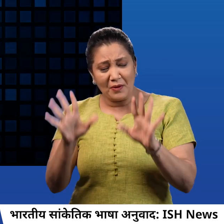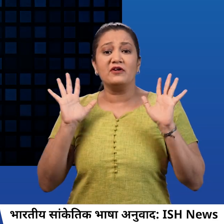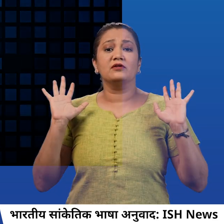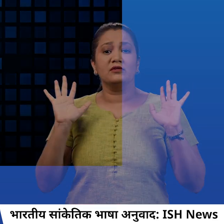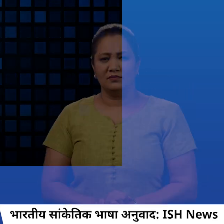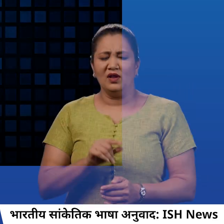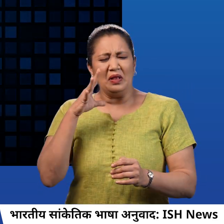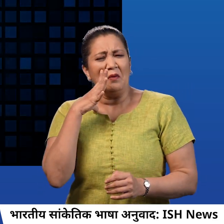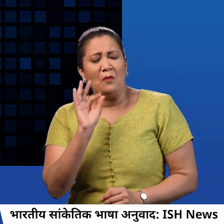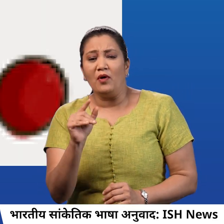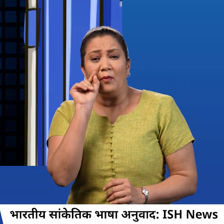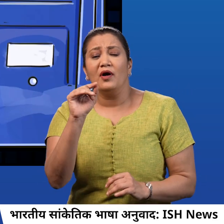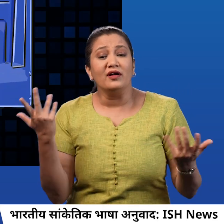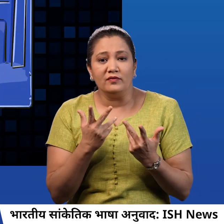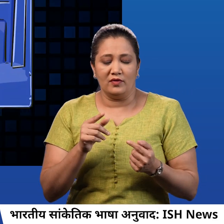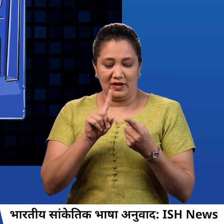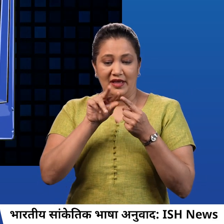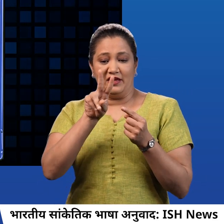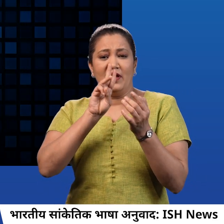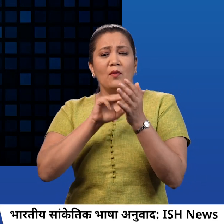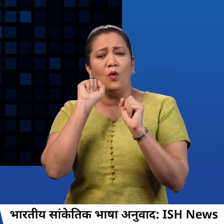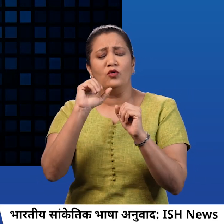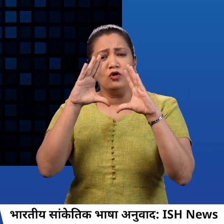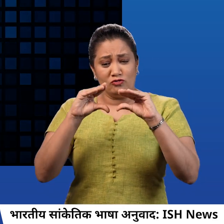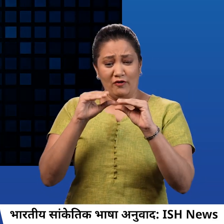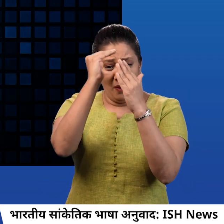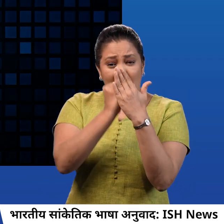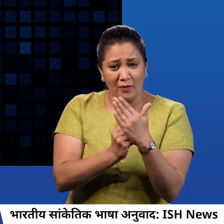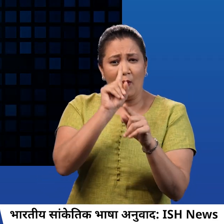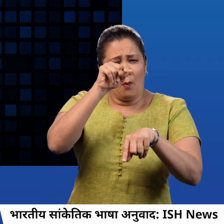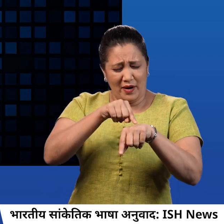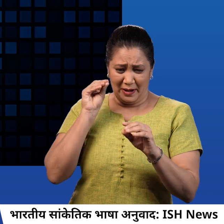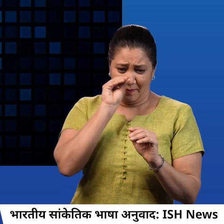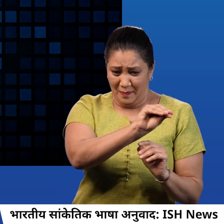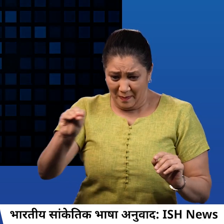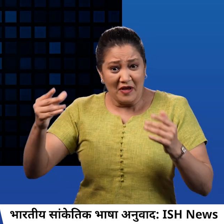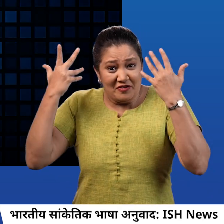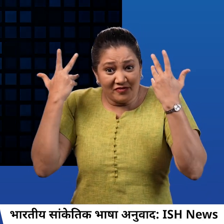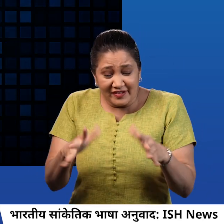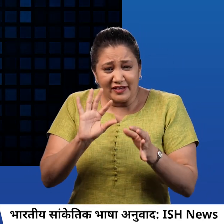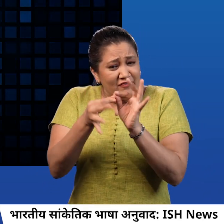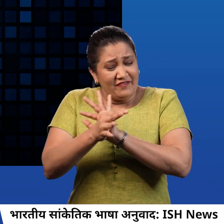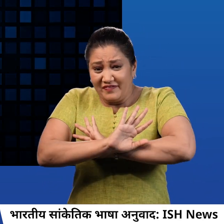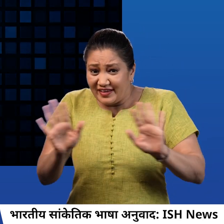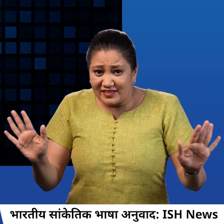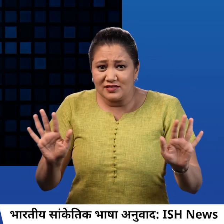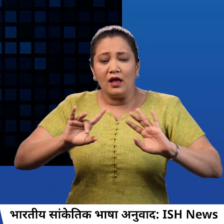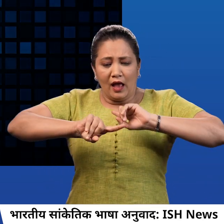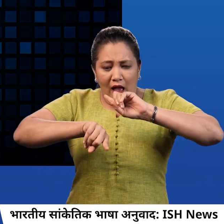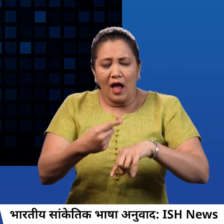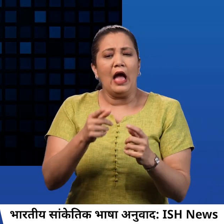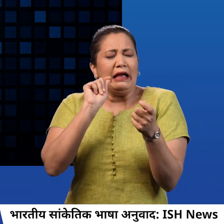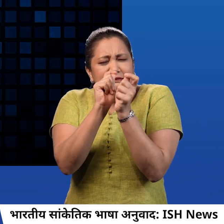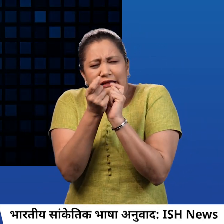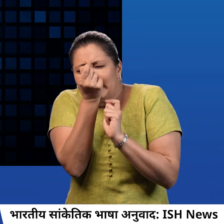सुसज्ज आहे. यातलं सगळ्यात ठळक वैशिष्ट्य म्हणजे EVMची कार्यपद्धती ठरवणारा प्रोग्राम एकदाच सेट करता येतो आणि एकदा का तो सेट केला की